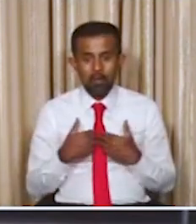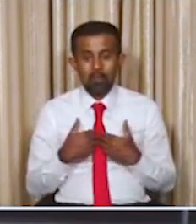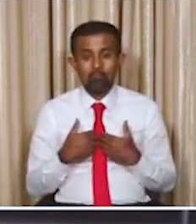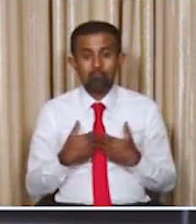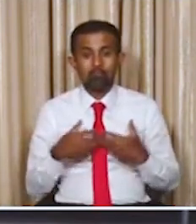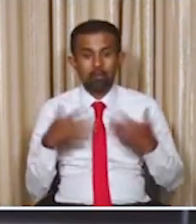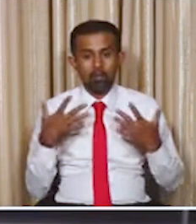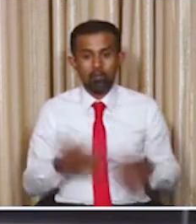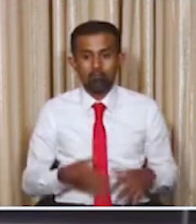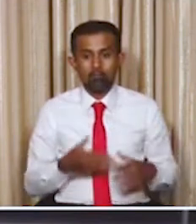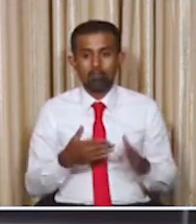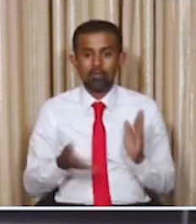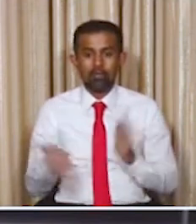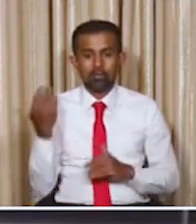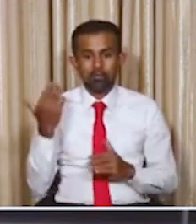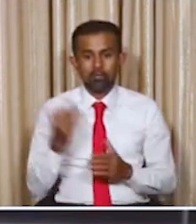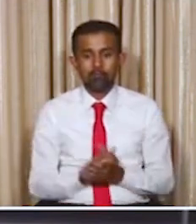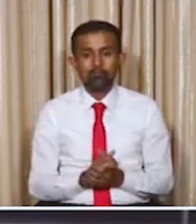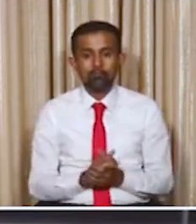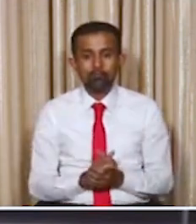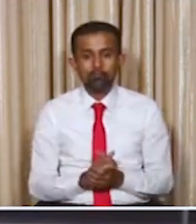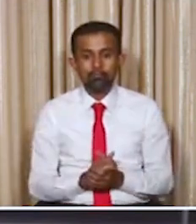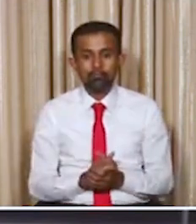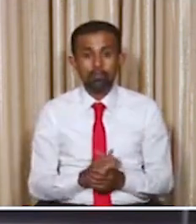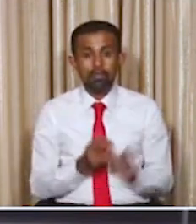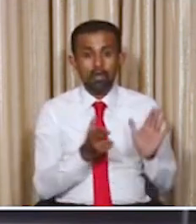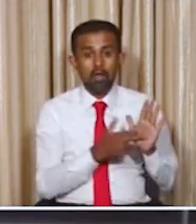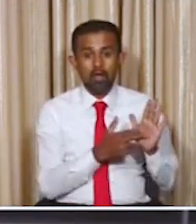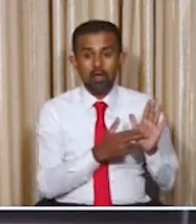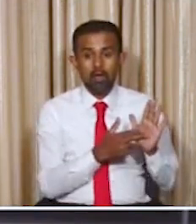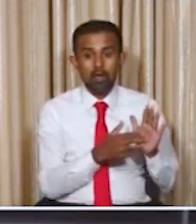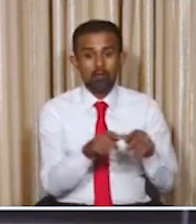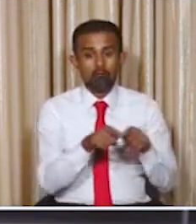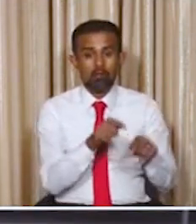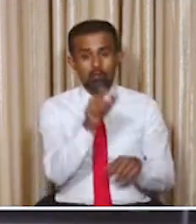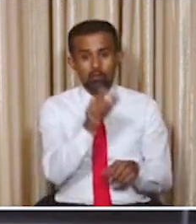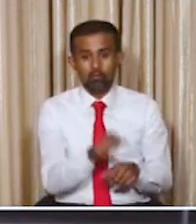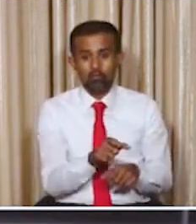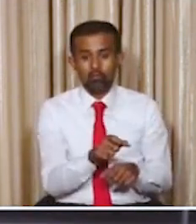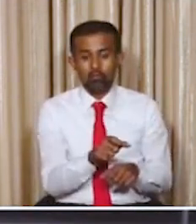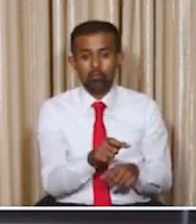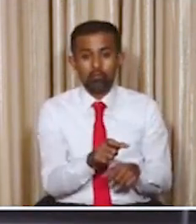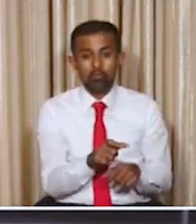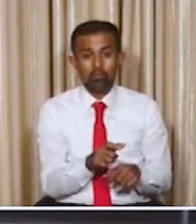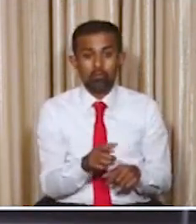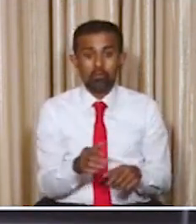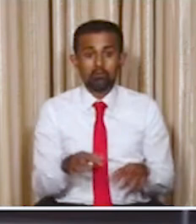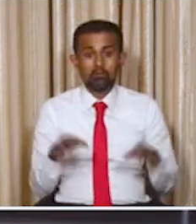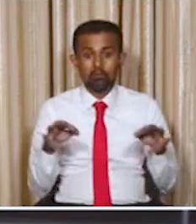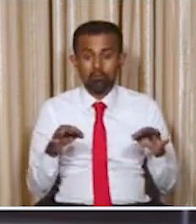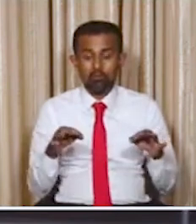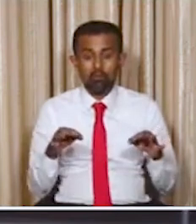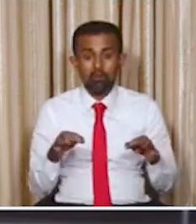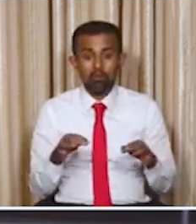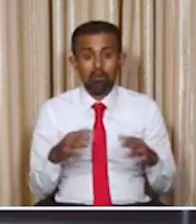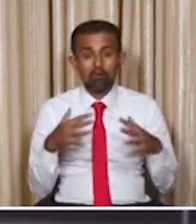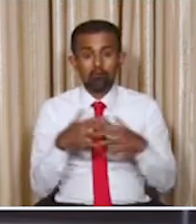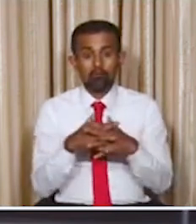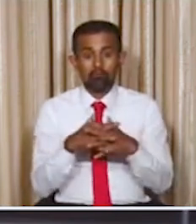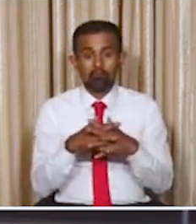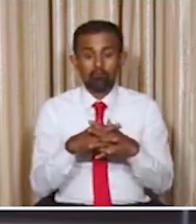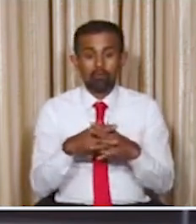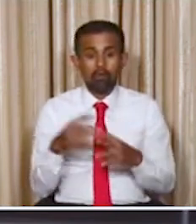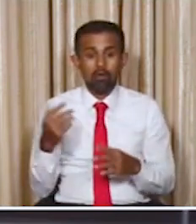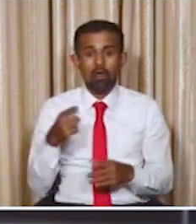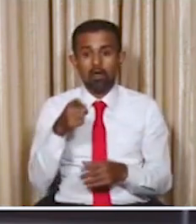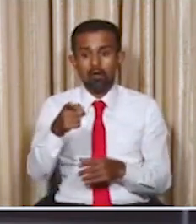karala tamai gedara giye. Antimata. Nalaka goda ewa. Den nalaka goda hewala wage aya eya etumawa uda daagena natagena wiyat maga kiyagena